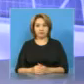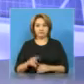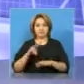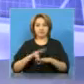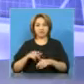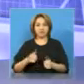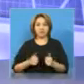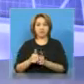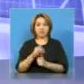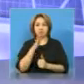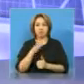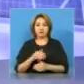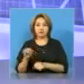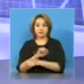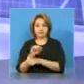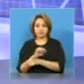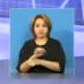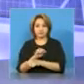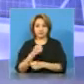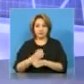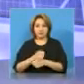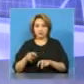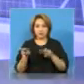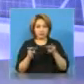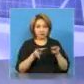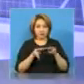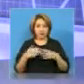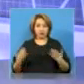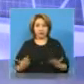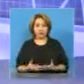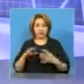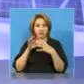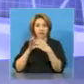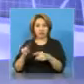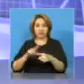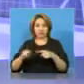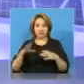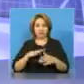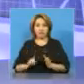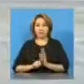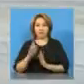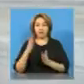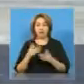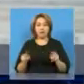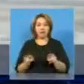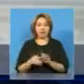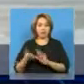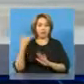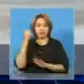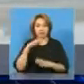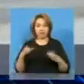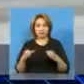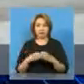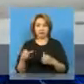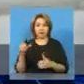Полиция алдағы күндері қоғамдық көлік жүргізушілерінің жұмысын бақылауда ұстайды. Өңірде автобус жедел алдын алу шарасы басталды. Айта кетейік, өткен жылы қоғамдық